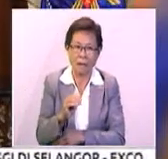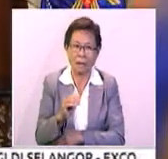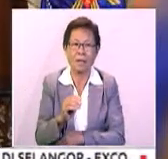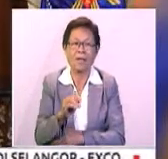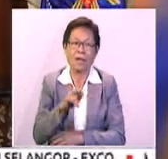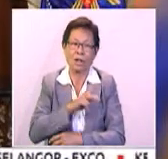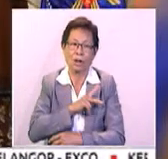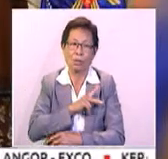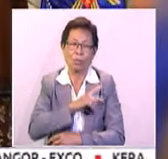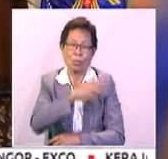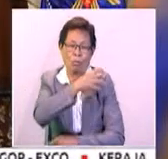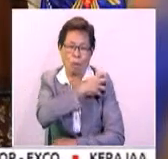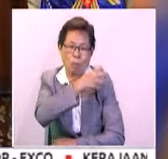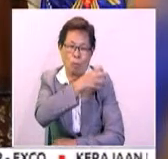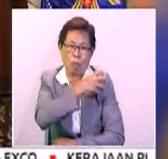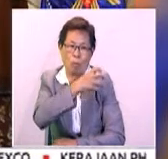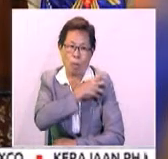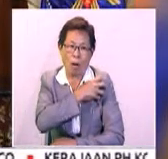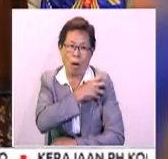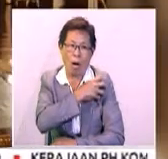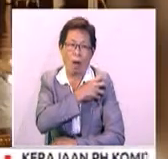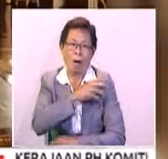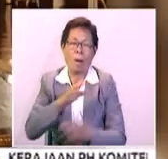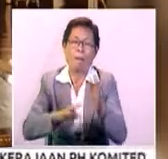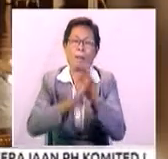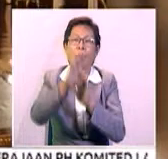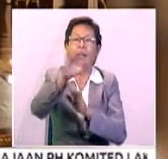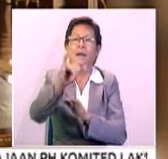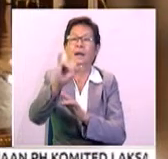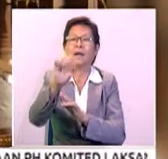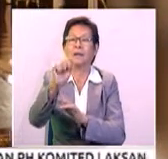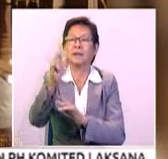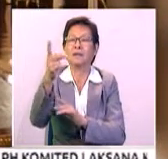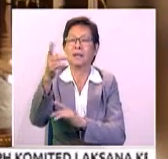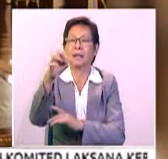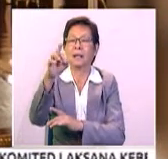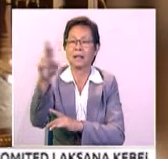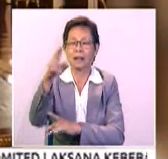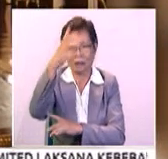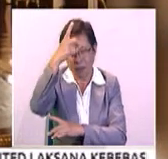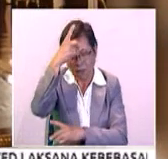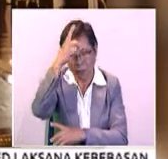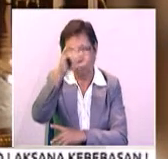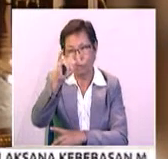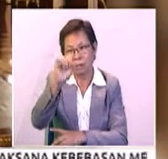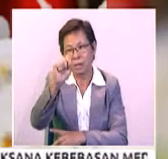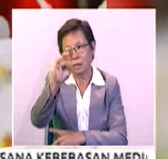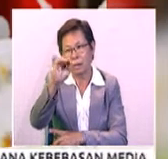dan Ketua Pihak Berkuasa Wilayah Pembangunan Iskandar Irda Dato' Ismail Ibrahim.